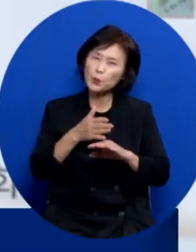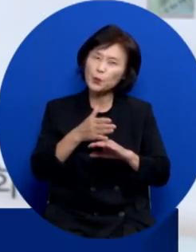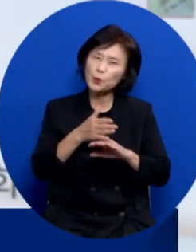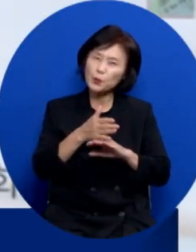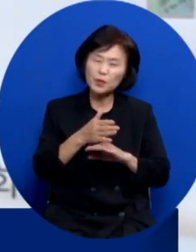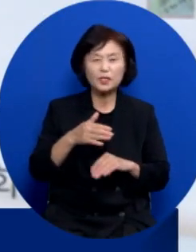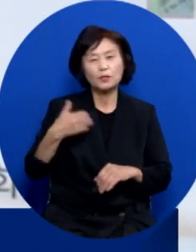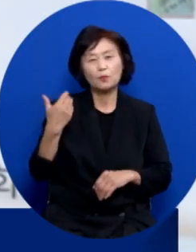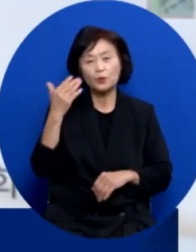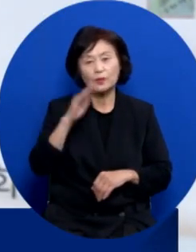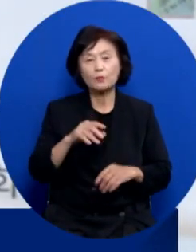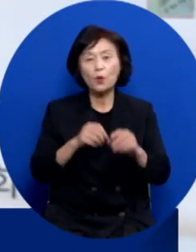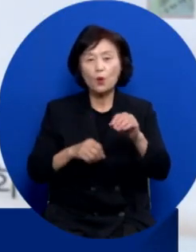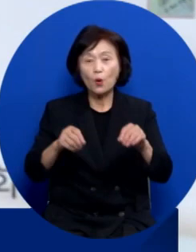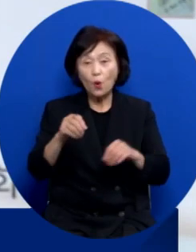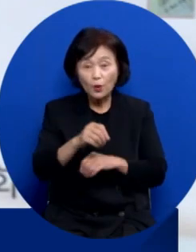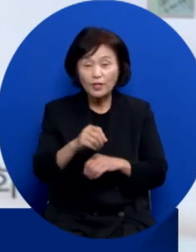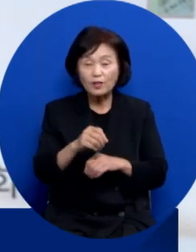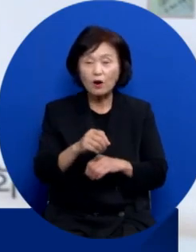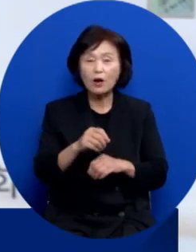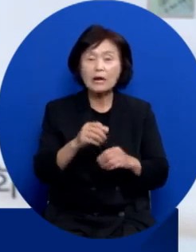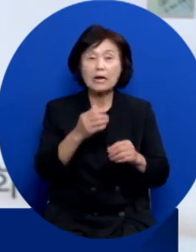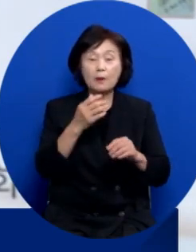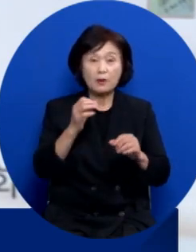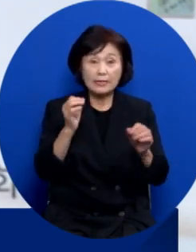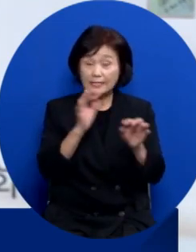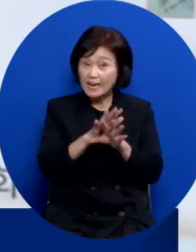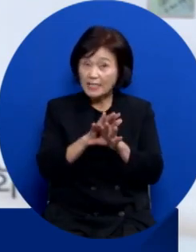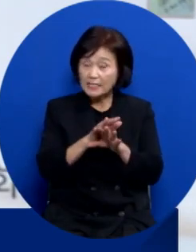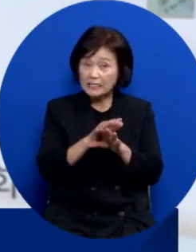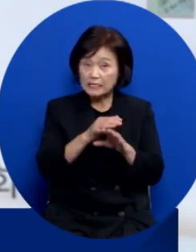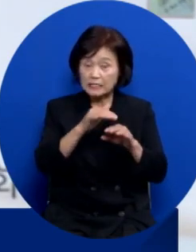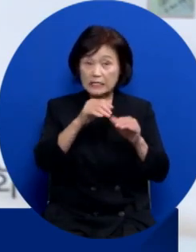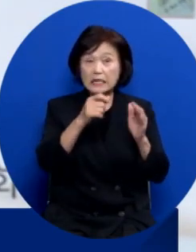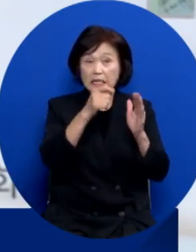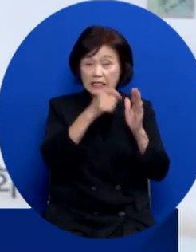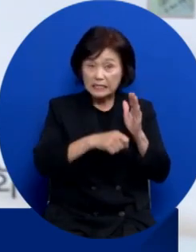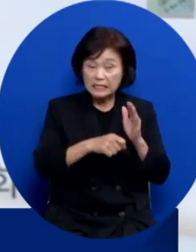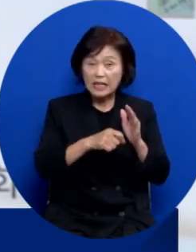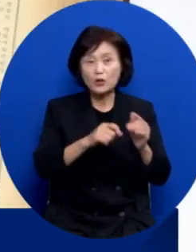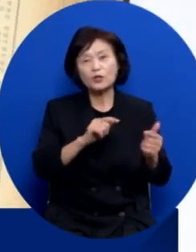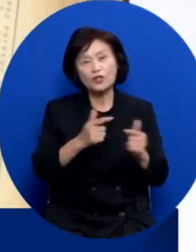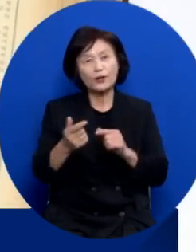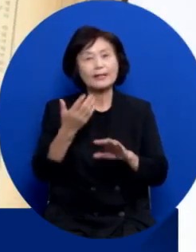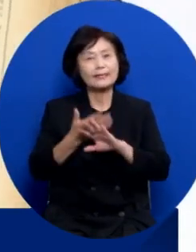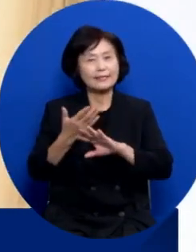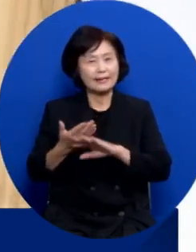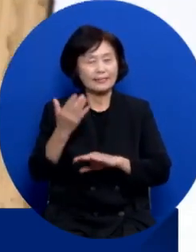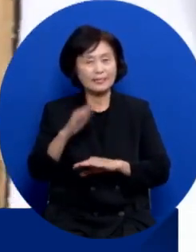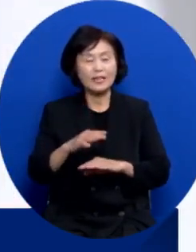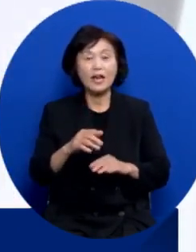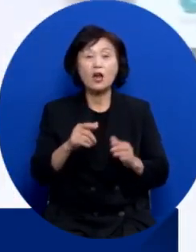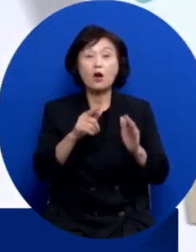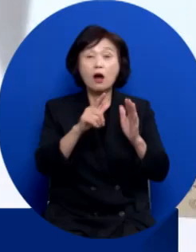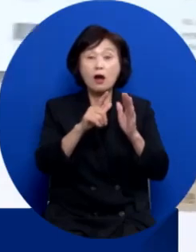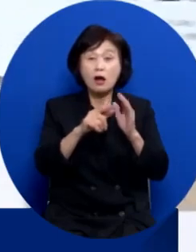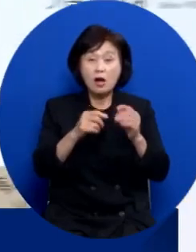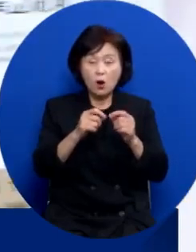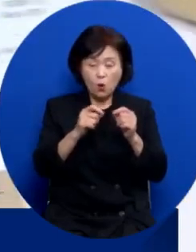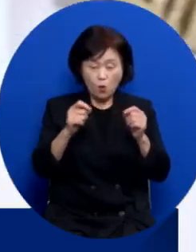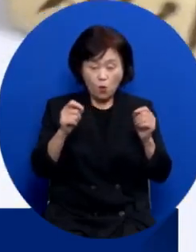휘발성 있는 그런 기사들과는 조금 차별화 있게 조금 더 생각하는 것들을 생각을 담을 수 있고 또 그 시간에 걸려서